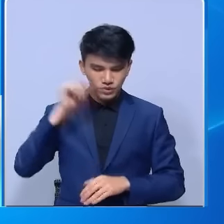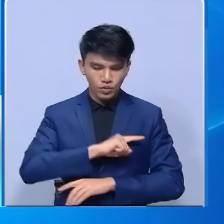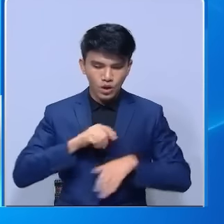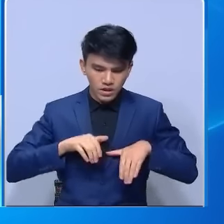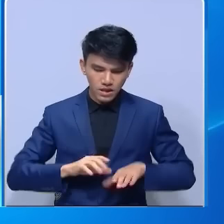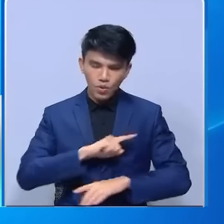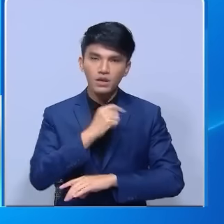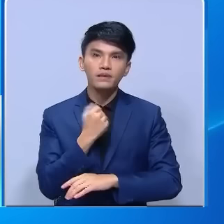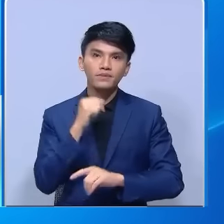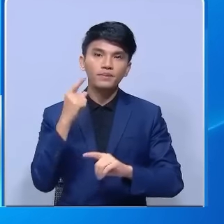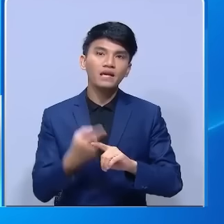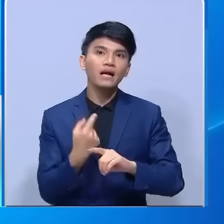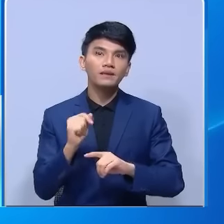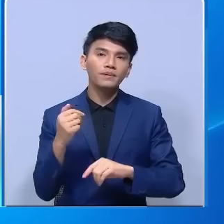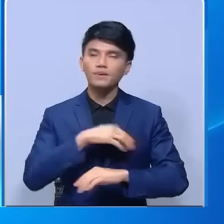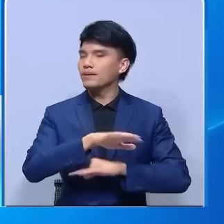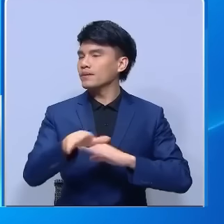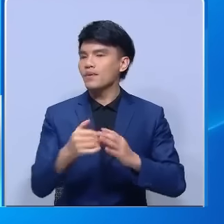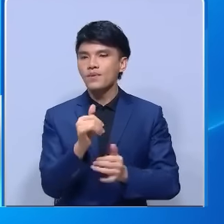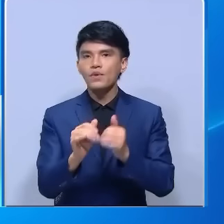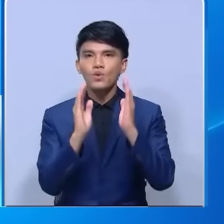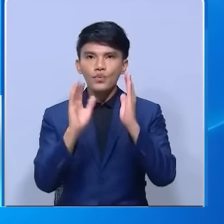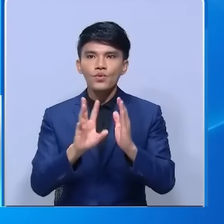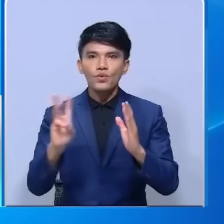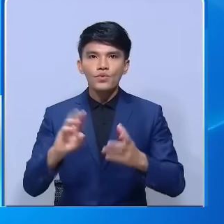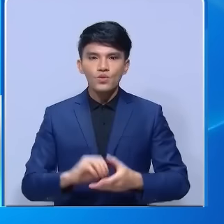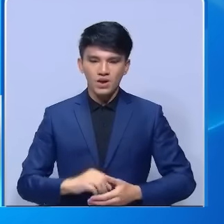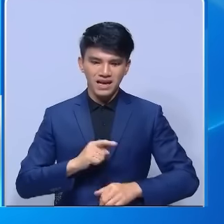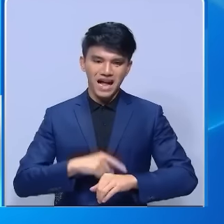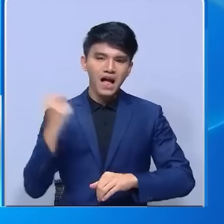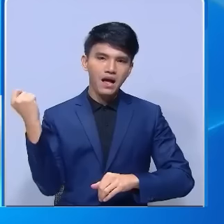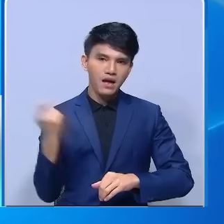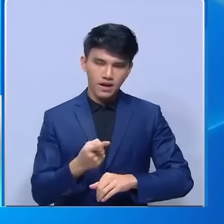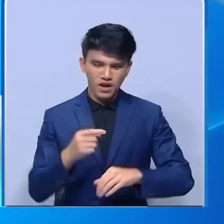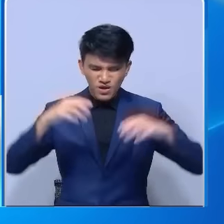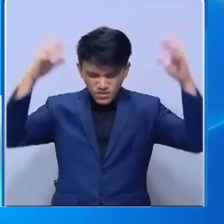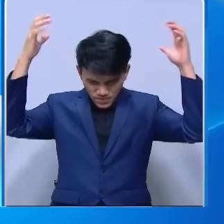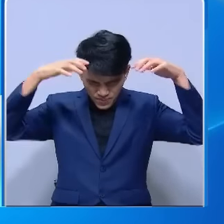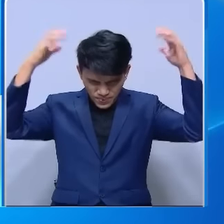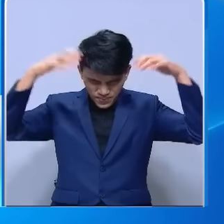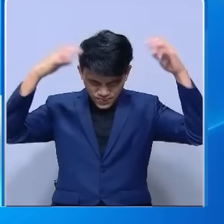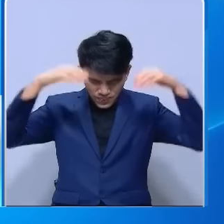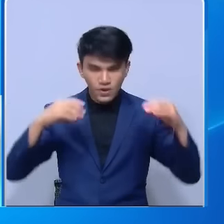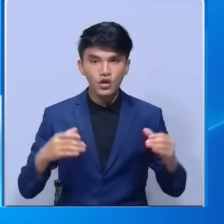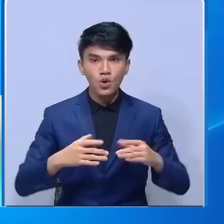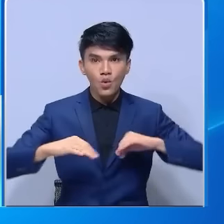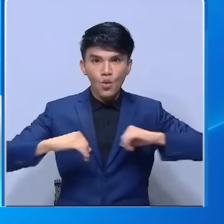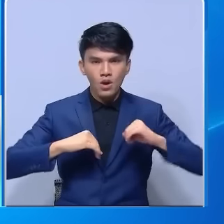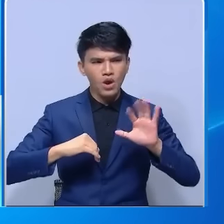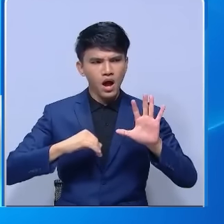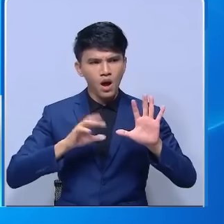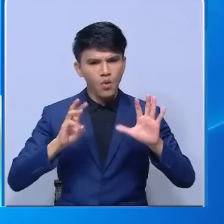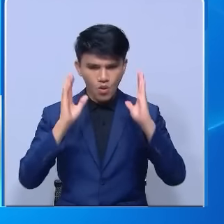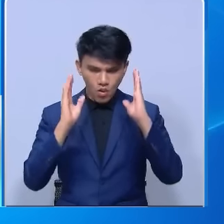มค่ะก็ชวนกันมาทั้งหมดเนี่ย6คนทีนี้ตอนตีหนึ่งฝนตกหนักมีกลุ่มวัยรุ่น 5-6 ค